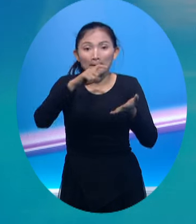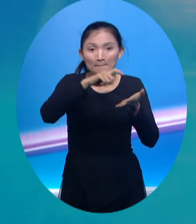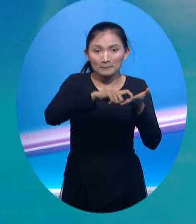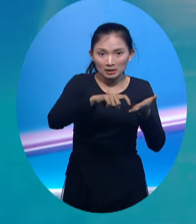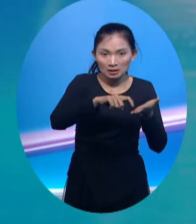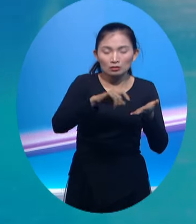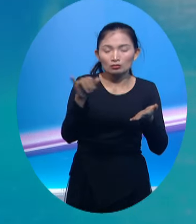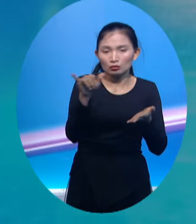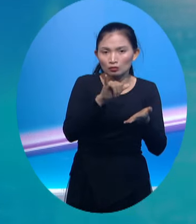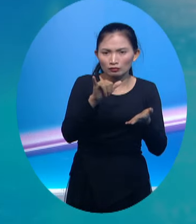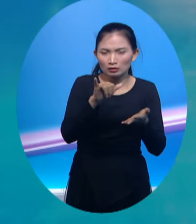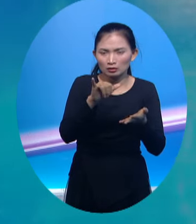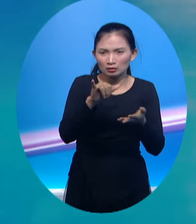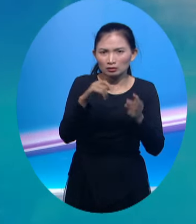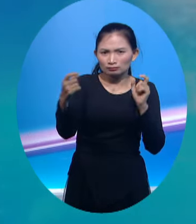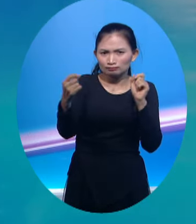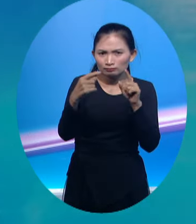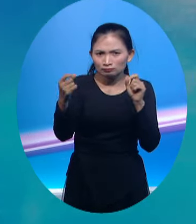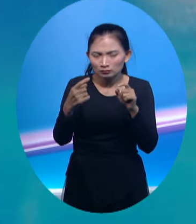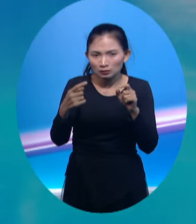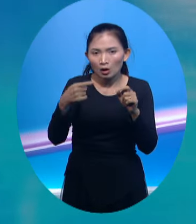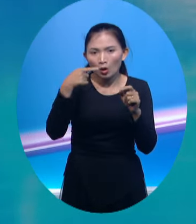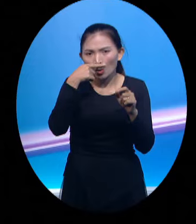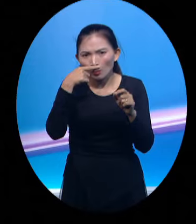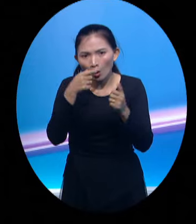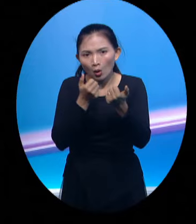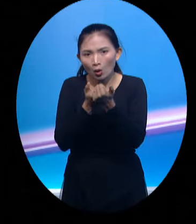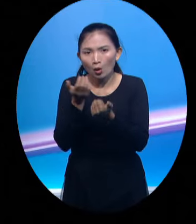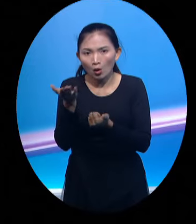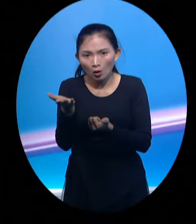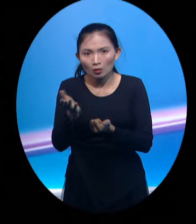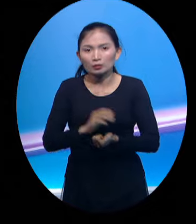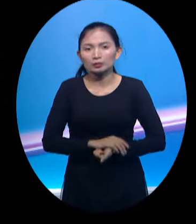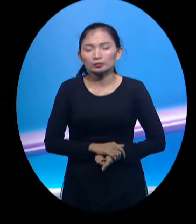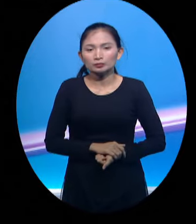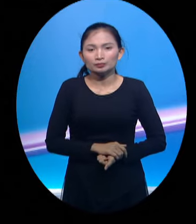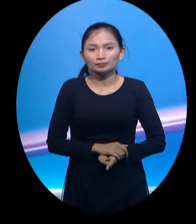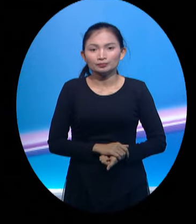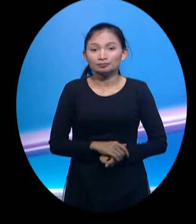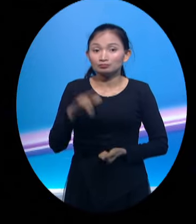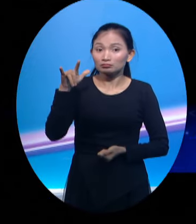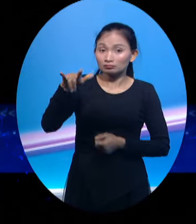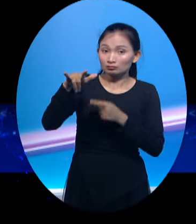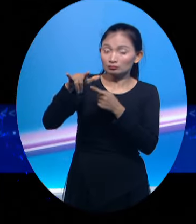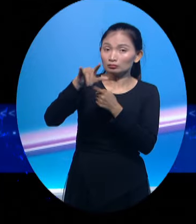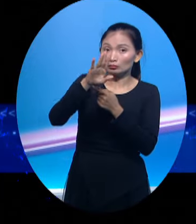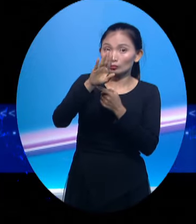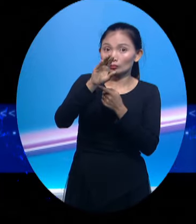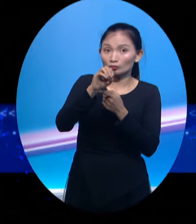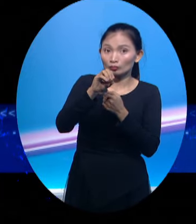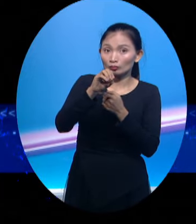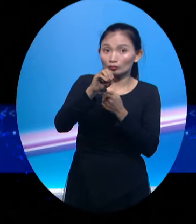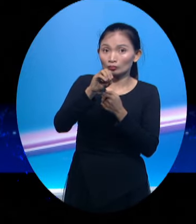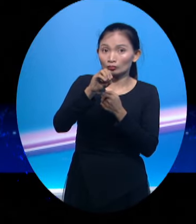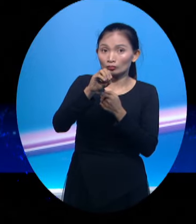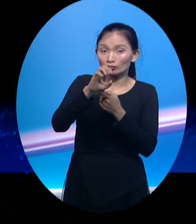hệ với các hãng hàng không của Singapore và sẵn sàng hỗ trợ chiếc máy bay Boeing 777 khởi hành từ